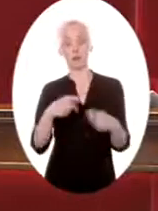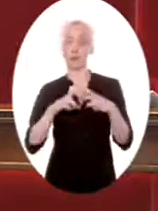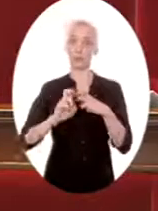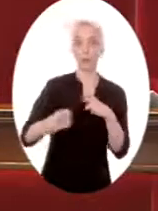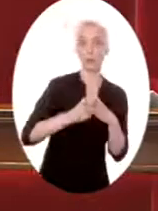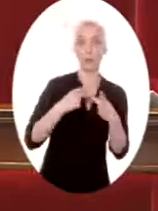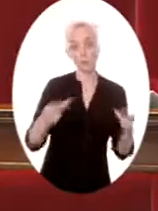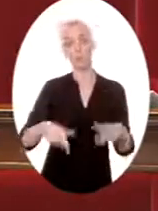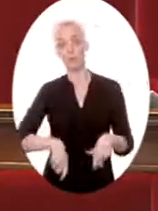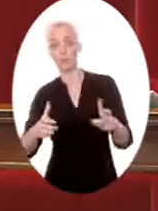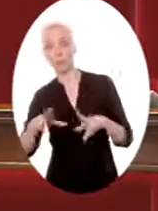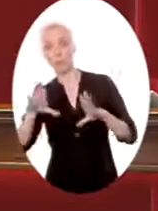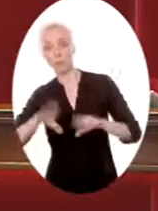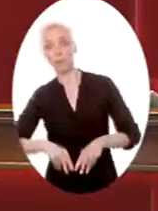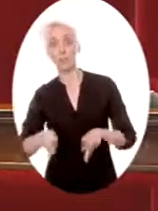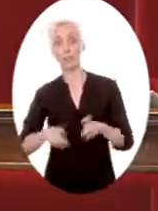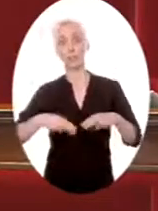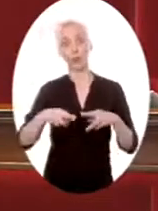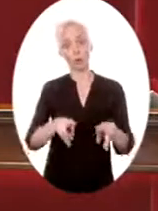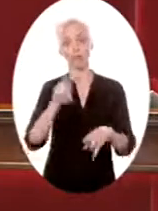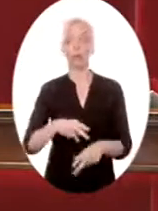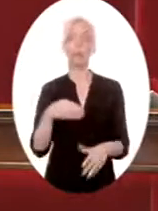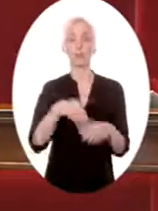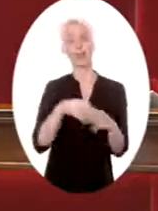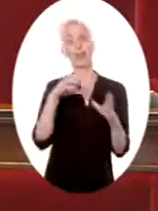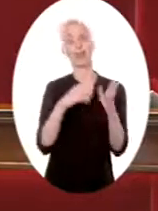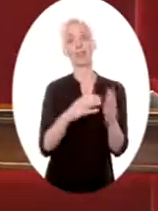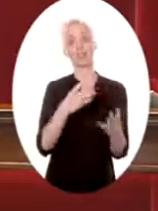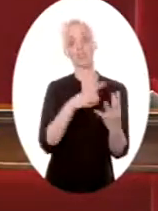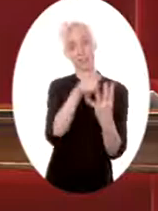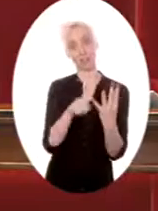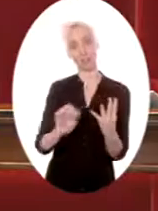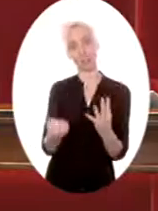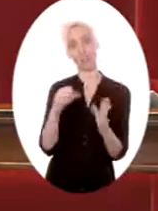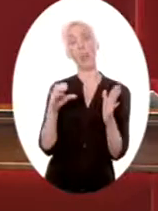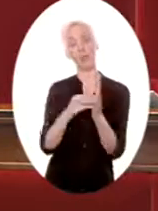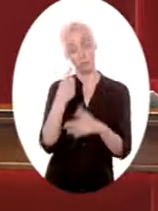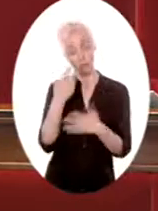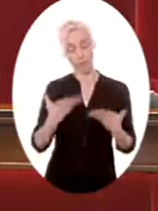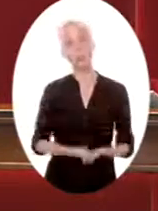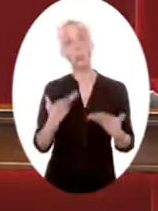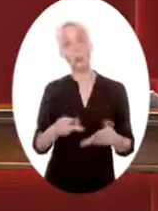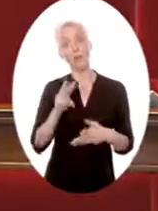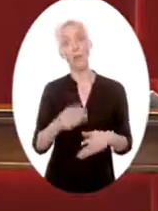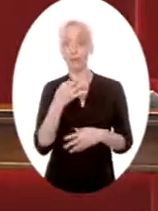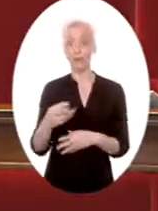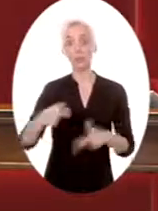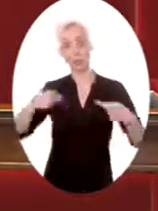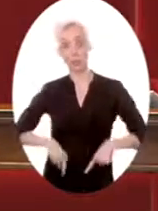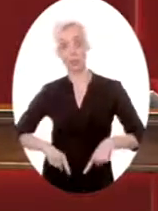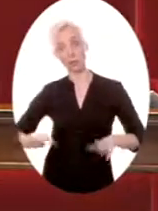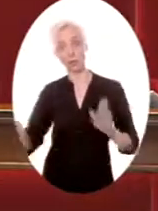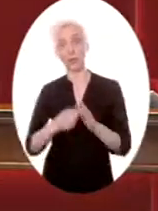publics des bâtiments d'habitation et de la voirie comporte 4 articles et l'article 1 que nous allons examiner à milite le gouvernement a créé